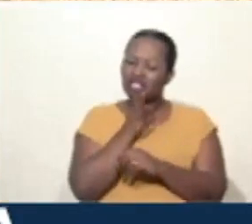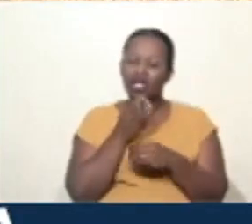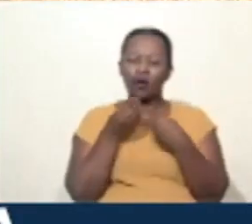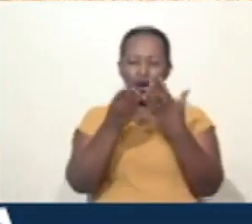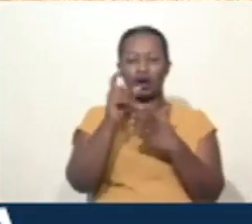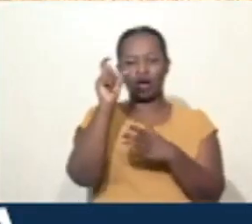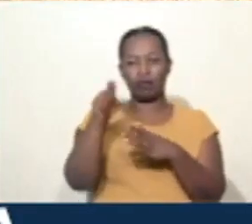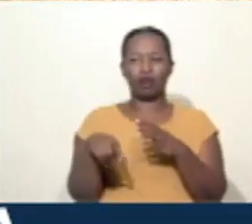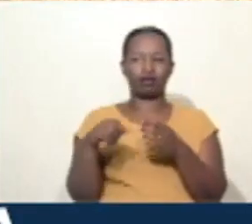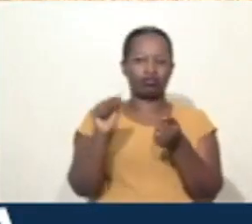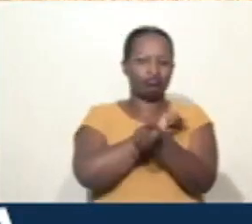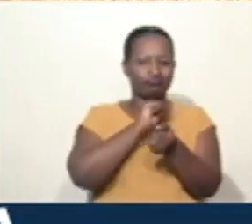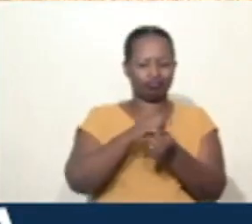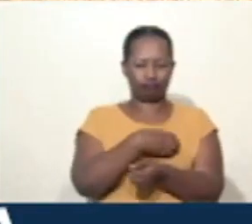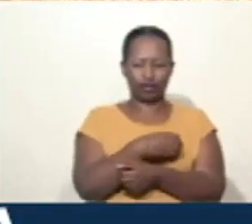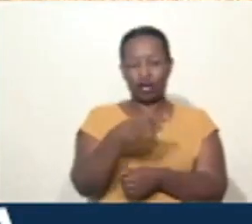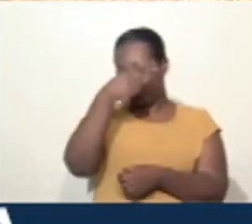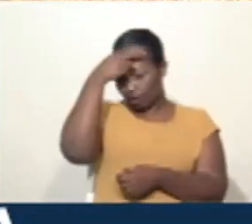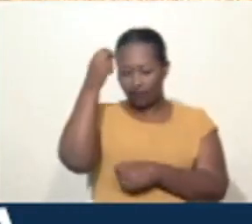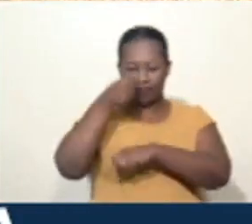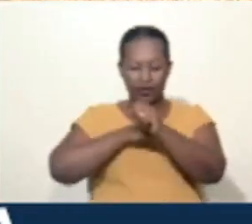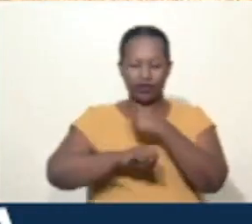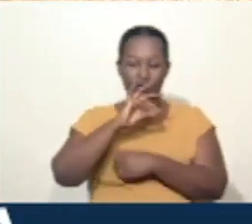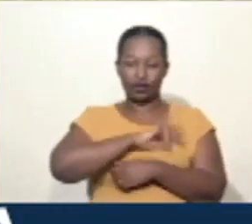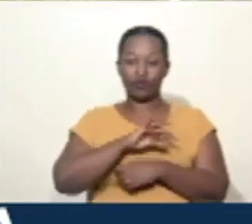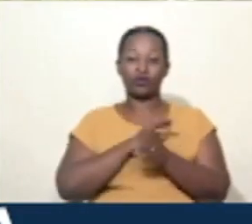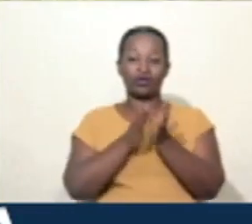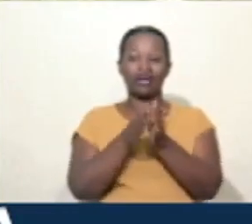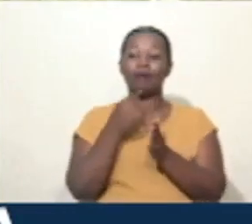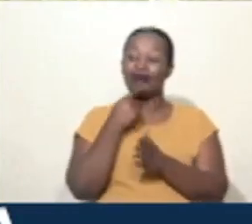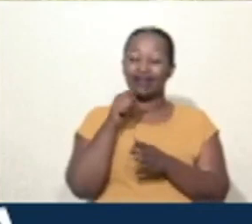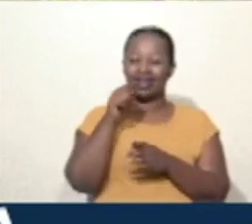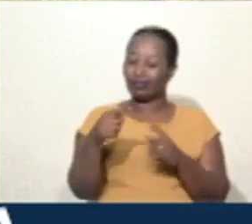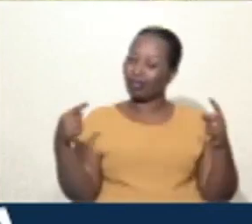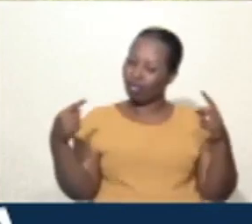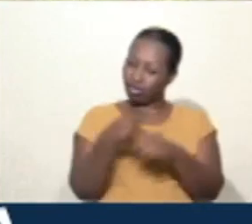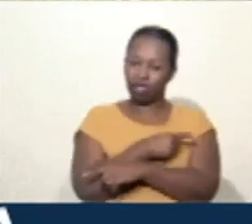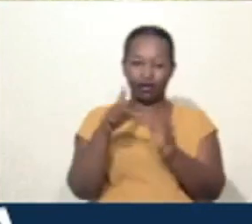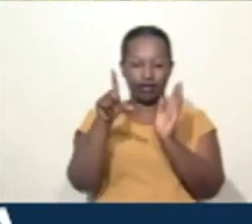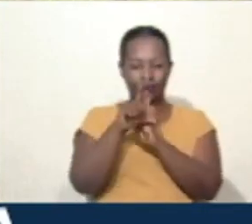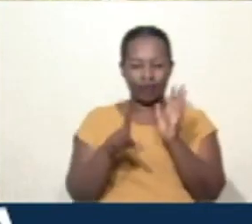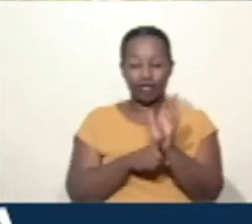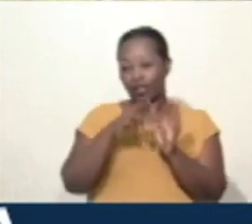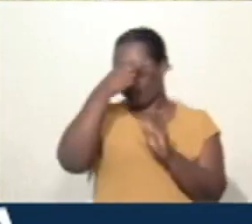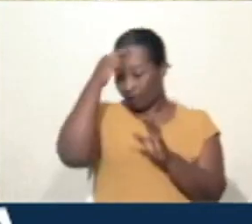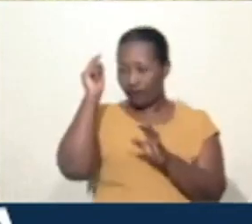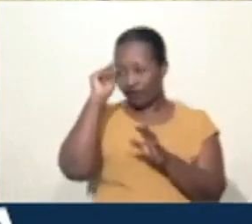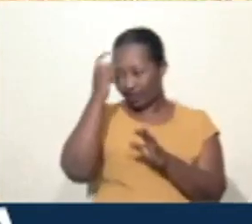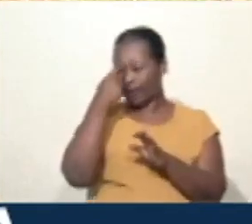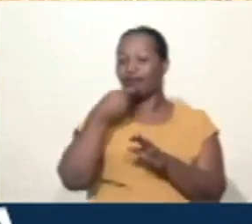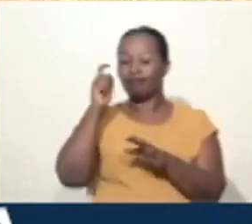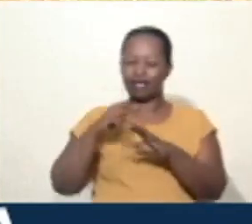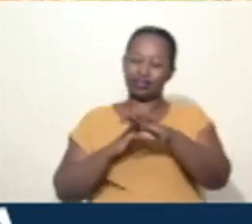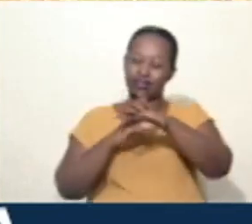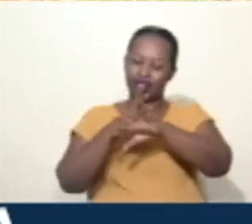kubera ibikorwa by'inyungu rusange. Bavuga ko ibi binyuranyije n'amategeko bikanahombya leta, kuko ibigomba kurenzaho 5%